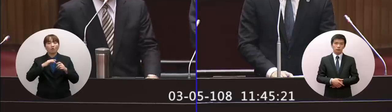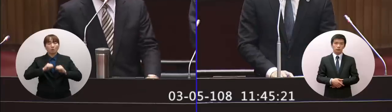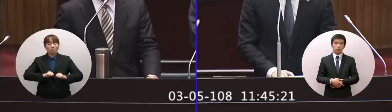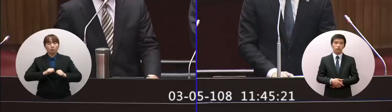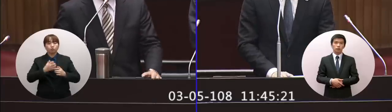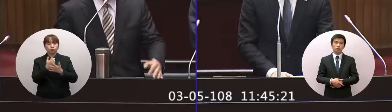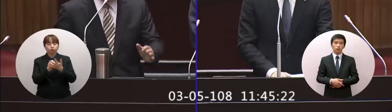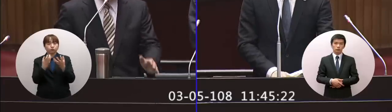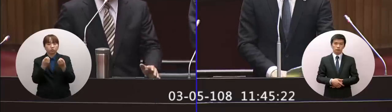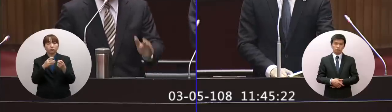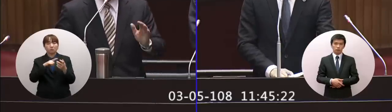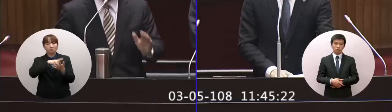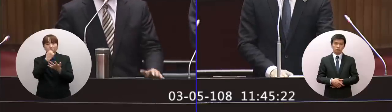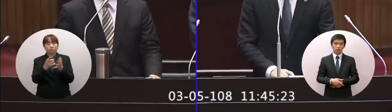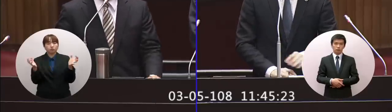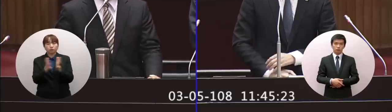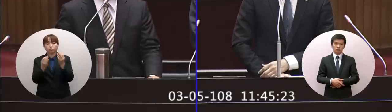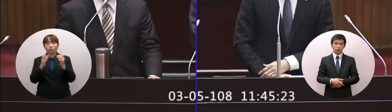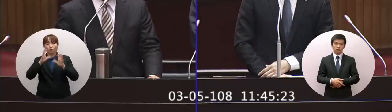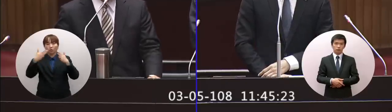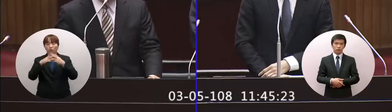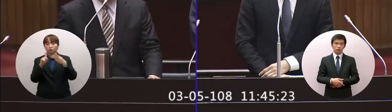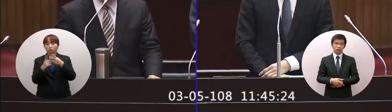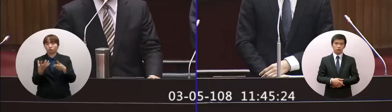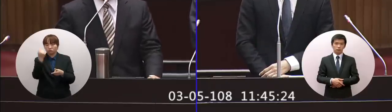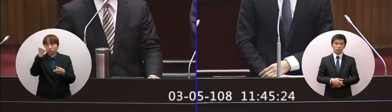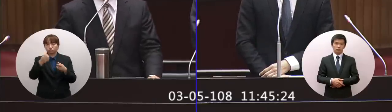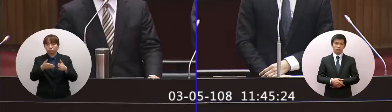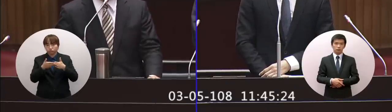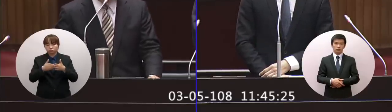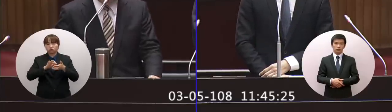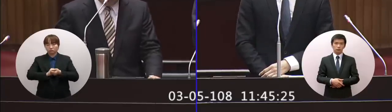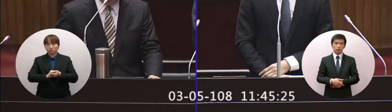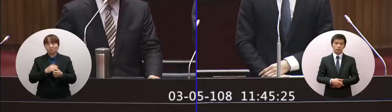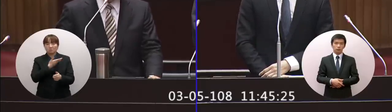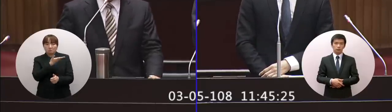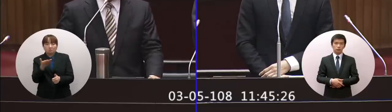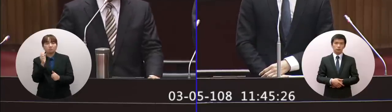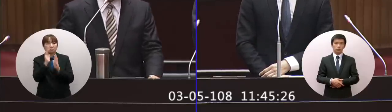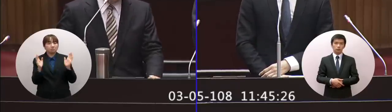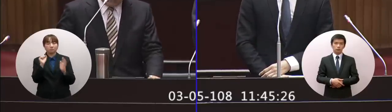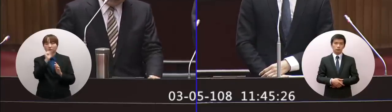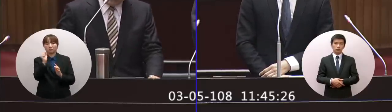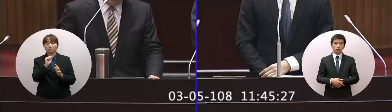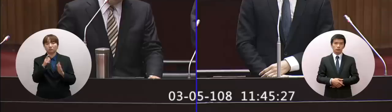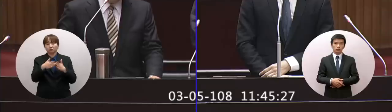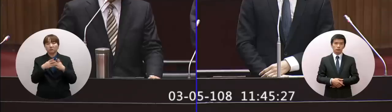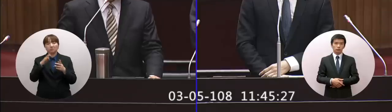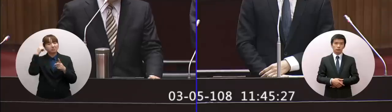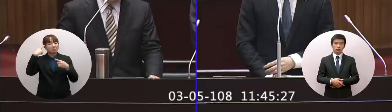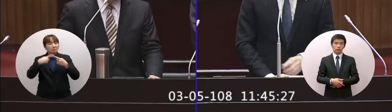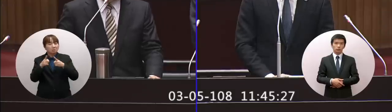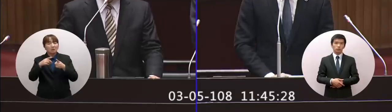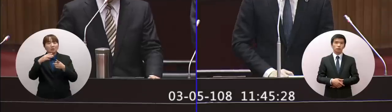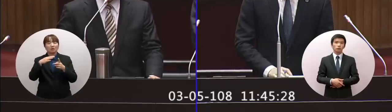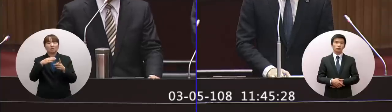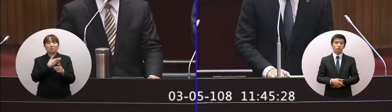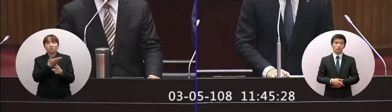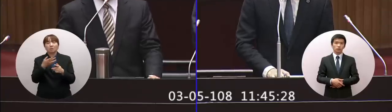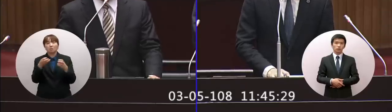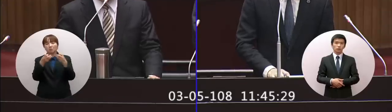无一切。国家的主权是绝对无法度让步，无法度拍折的，所以